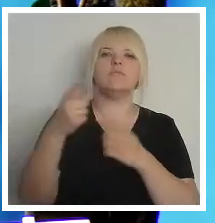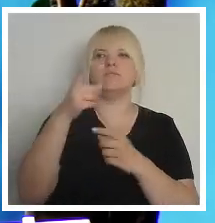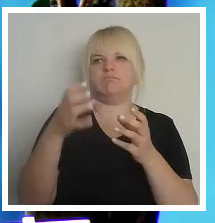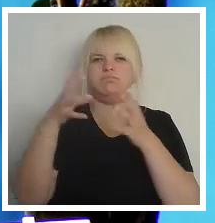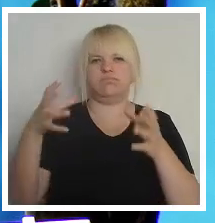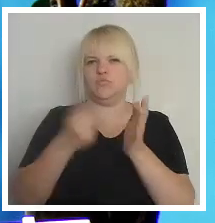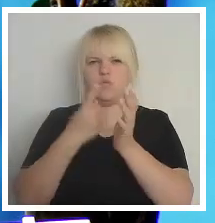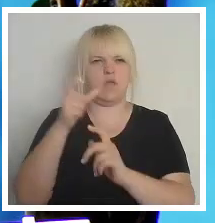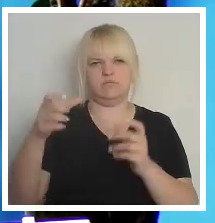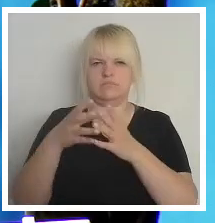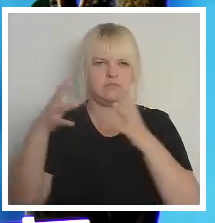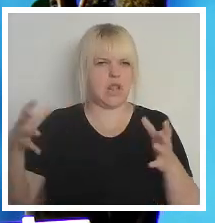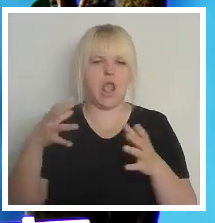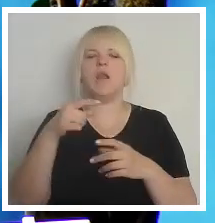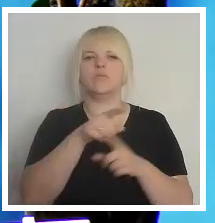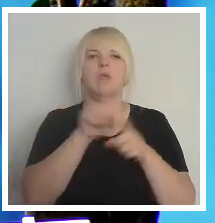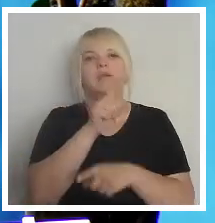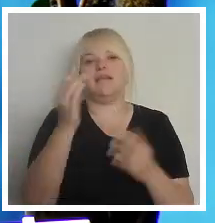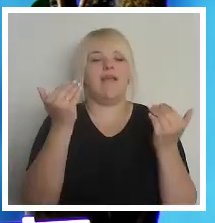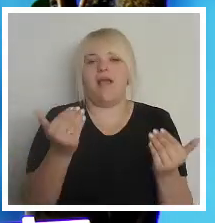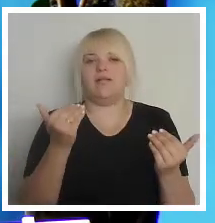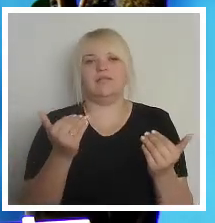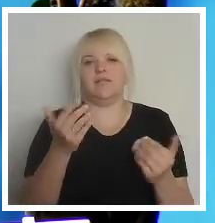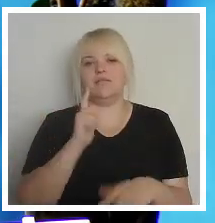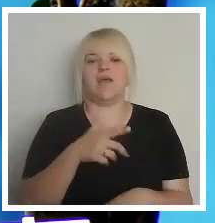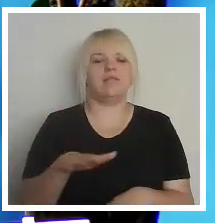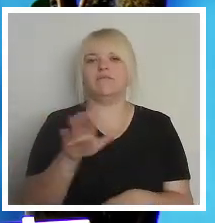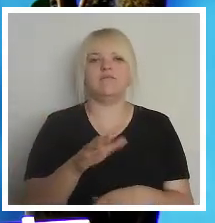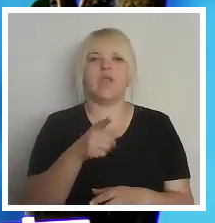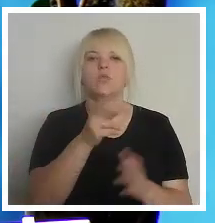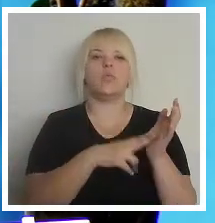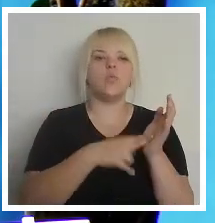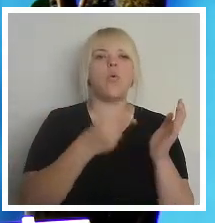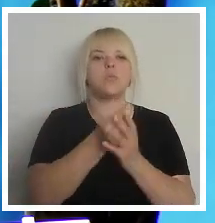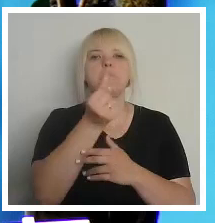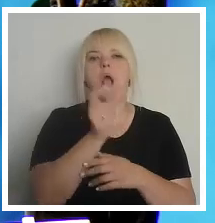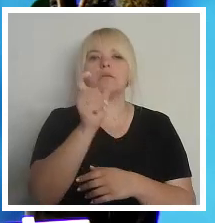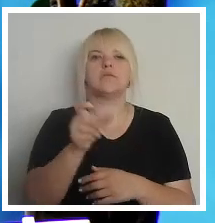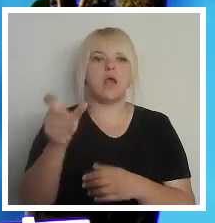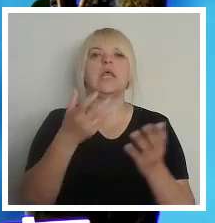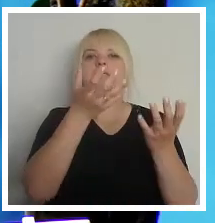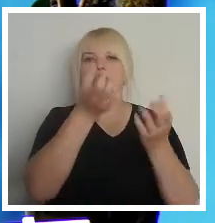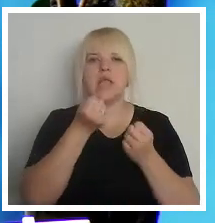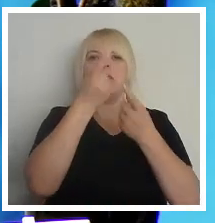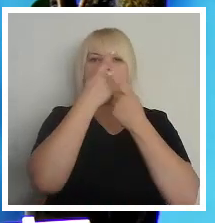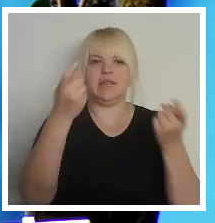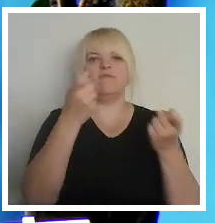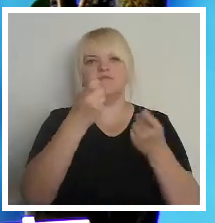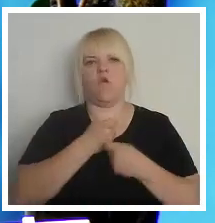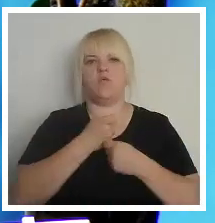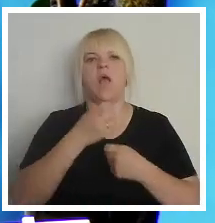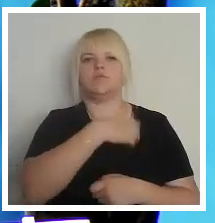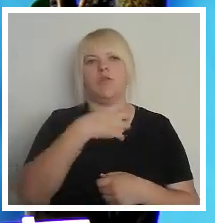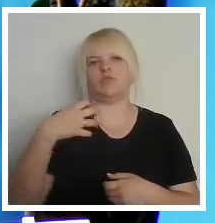komanda, un tā ir realitāte Latvijā. Ja, tātad nodokļu maksātāji saņem informāciju no